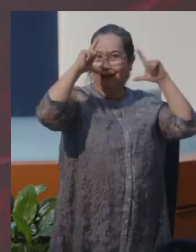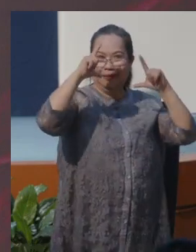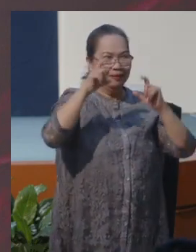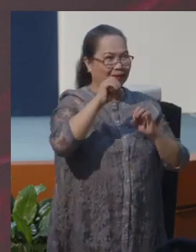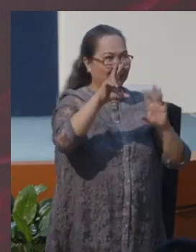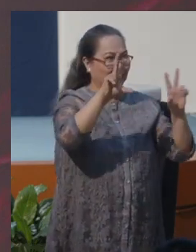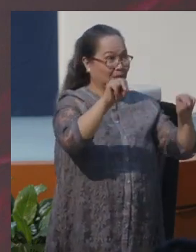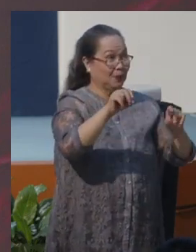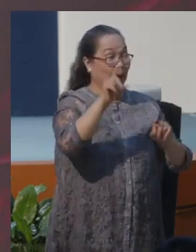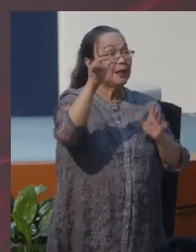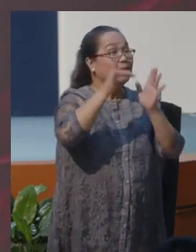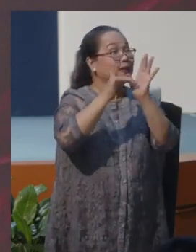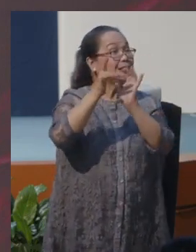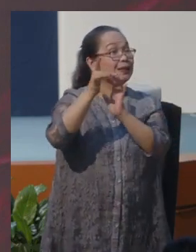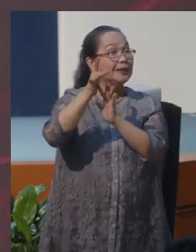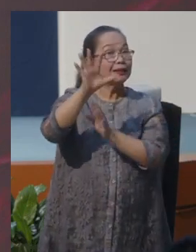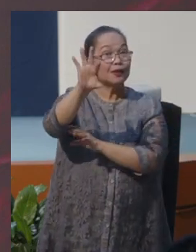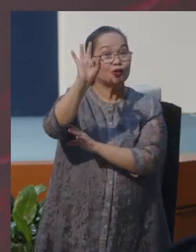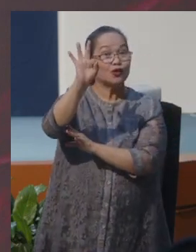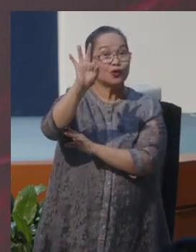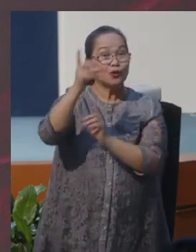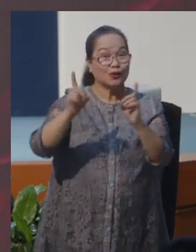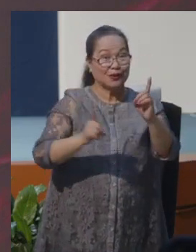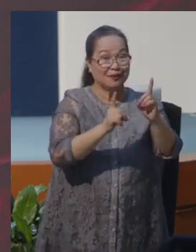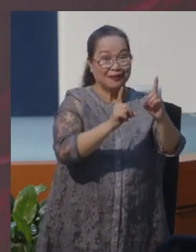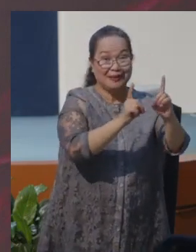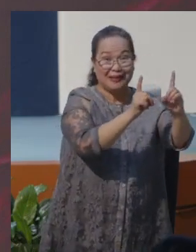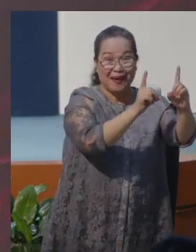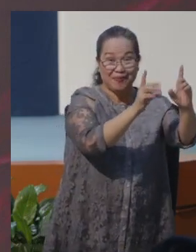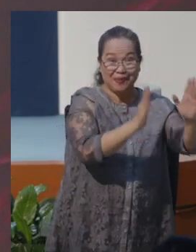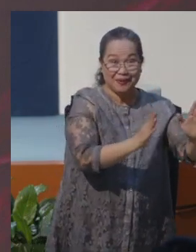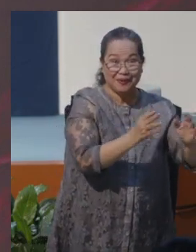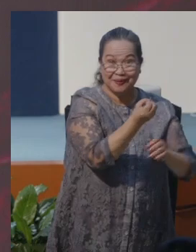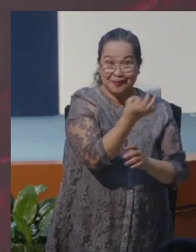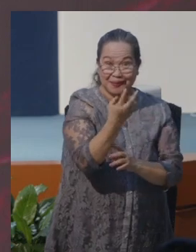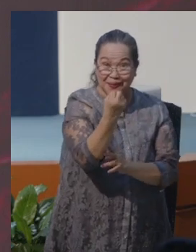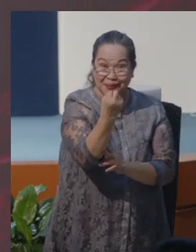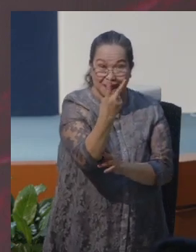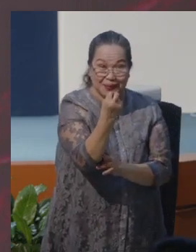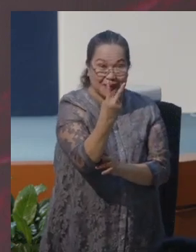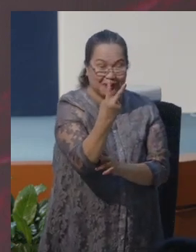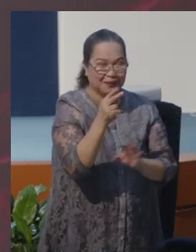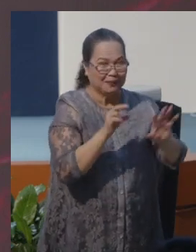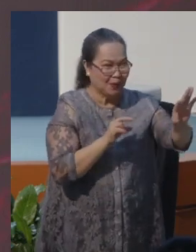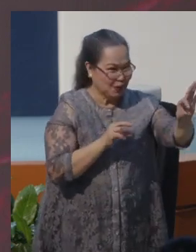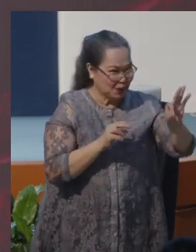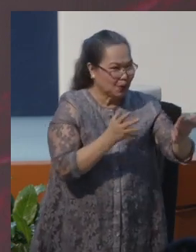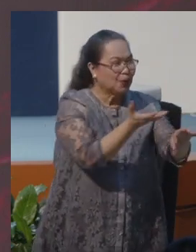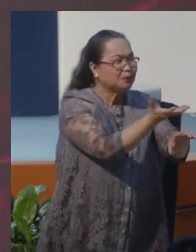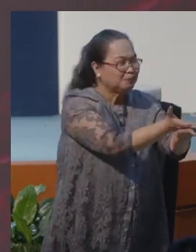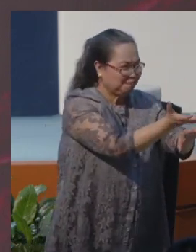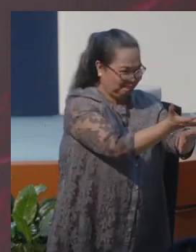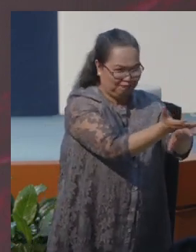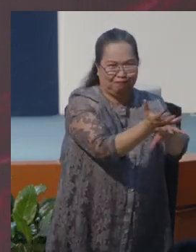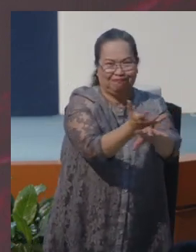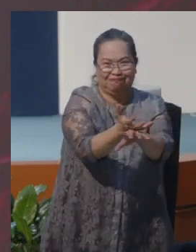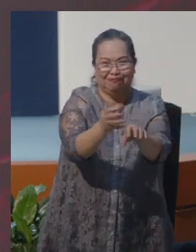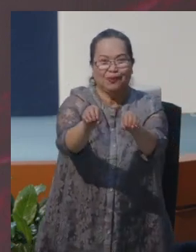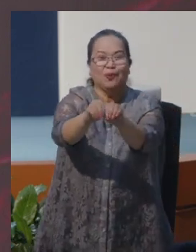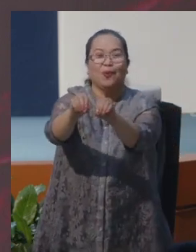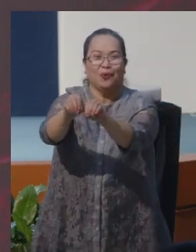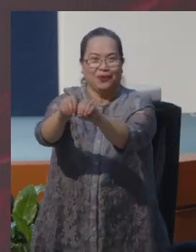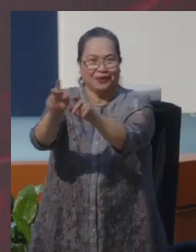12 men to be his official representatives, he chose common,